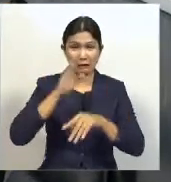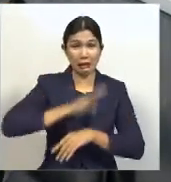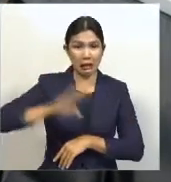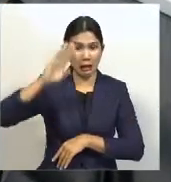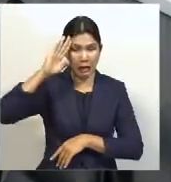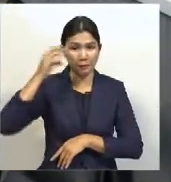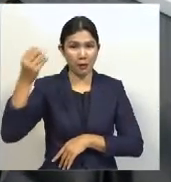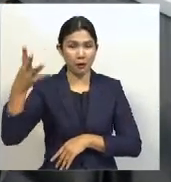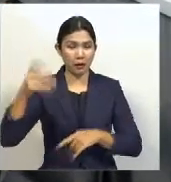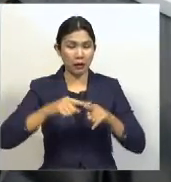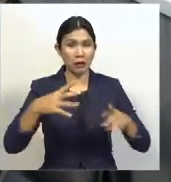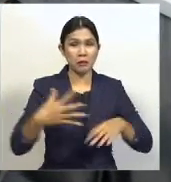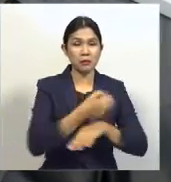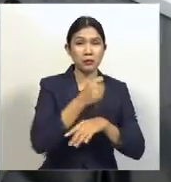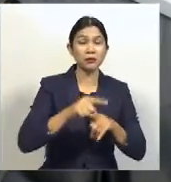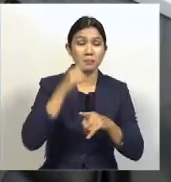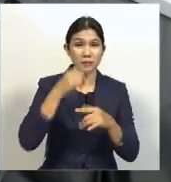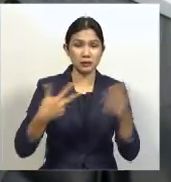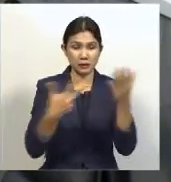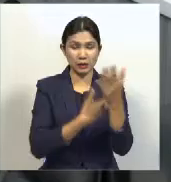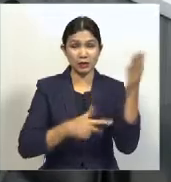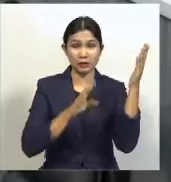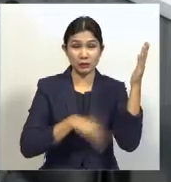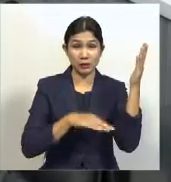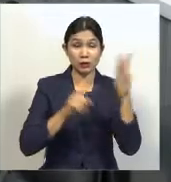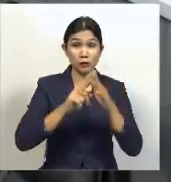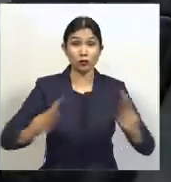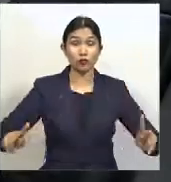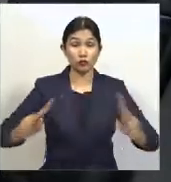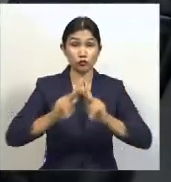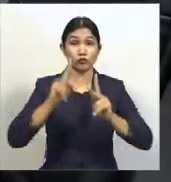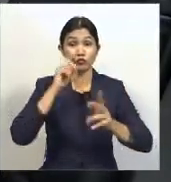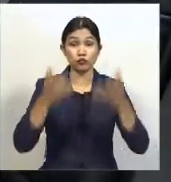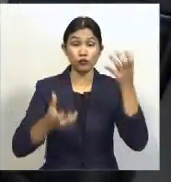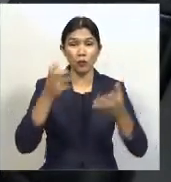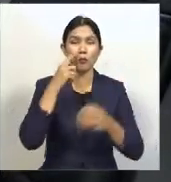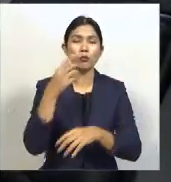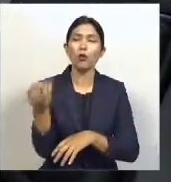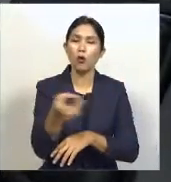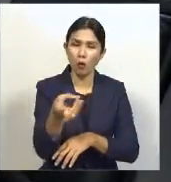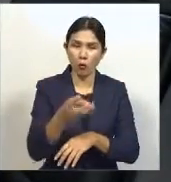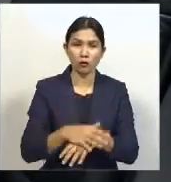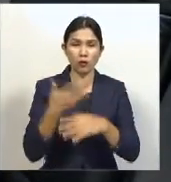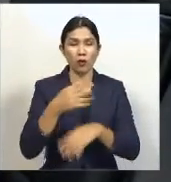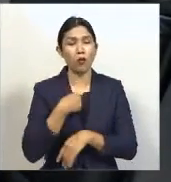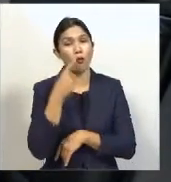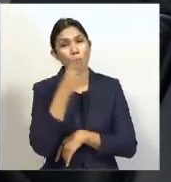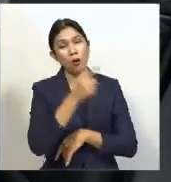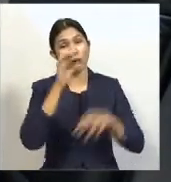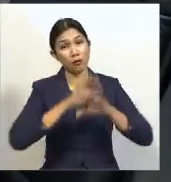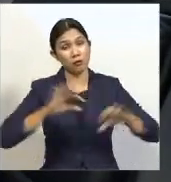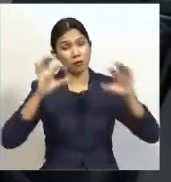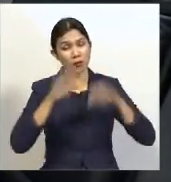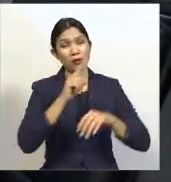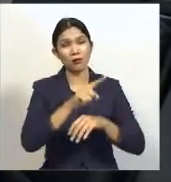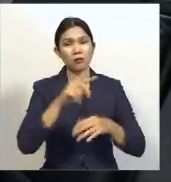ราะงบประมาณเกี่ยวกับ3จังหวัดชายแดนภาคใต้ที่กระทรวงยุติธรรมได้รับนั้นน้อยมากรวมทั้งยังพาดพิงรัฐบาลว่าไ